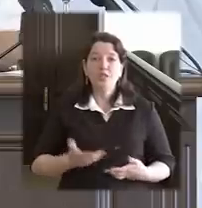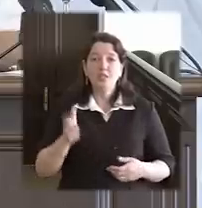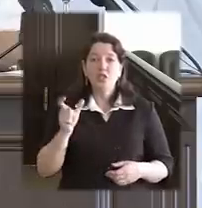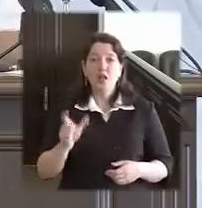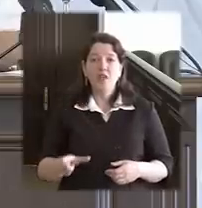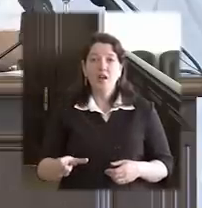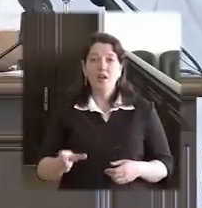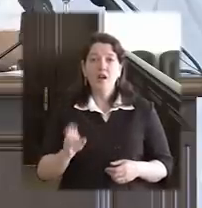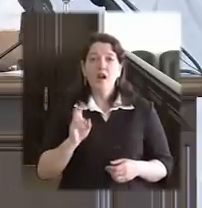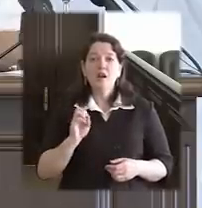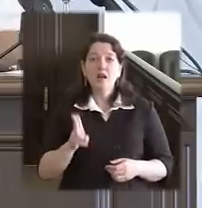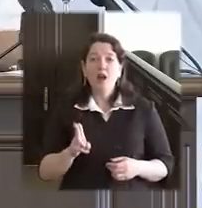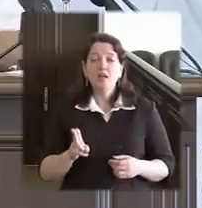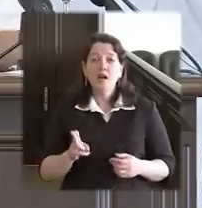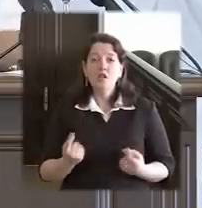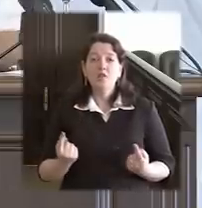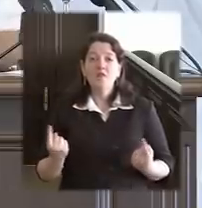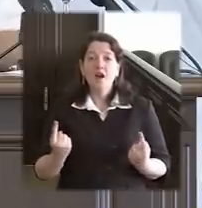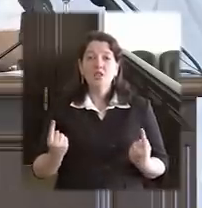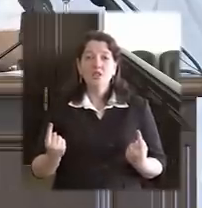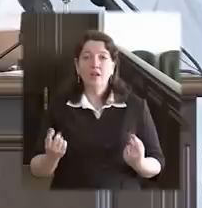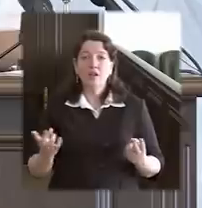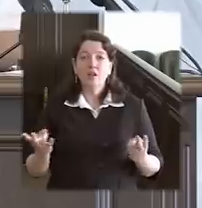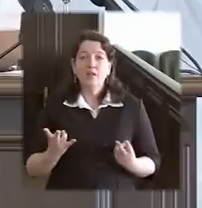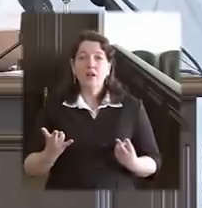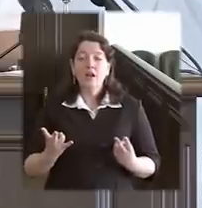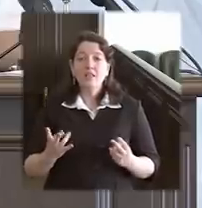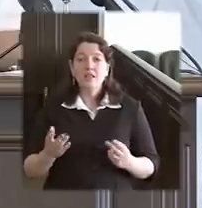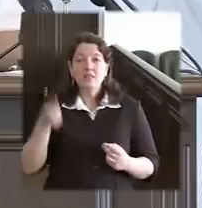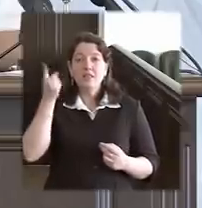духовной жизни человека. Как важно знание его!